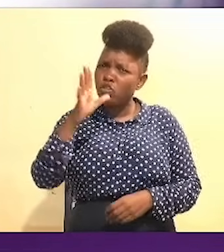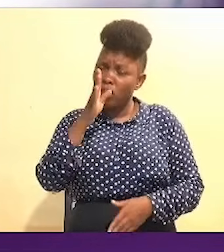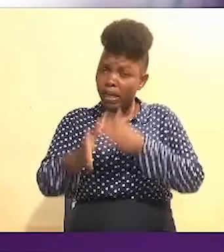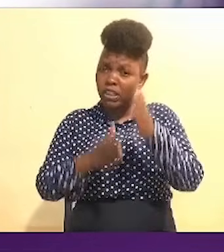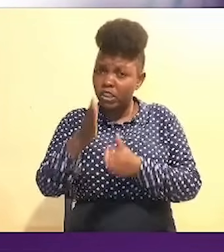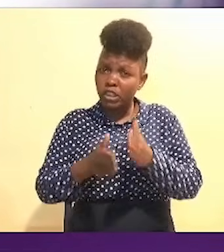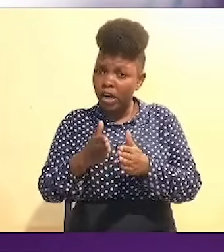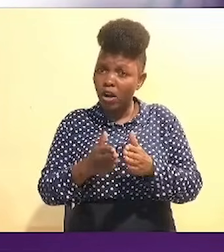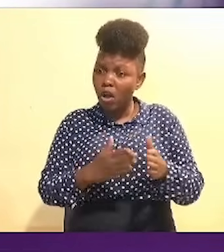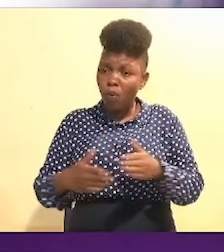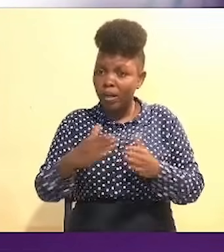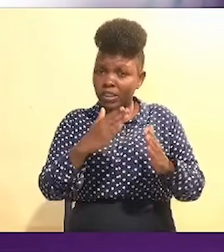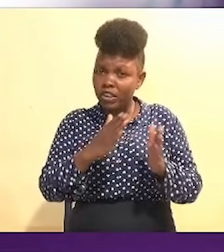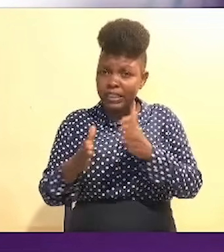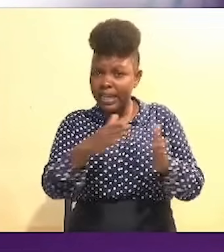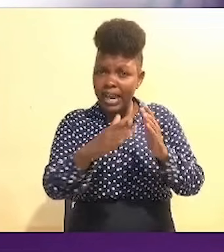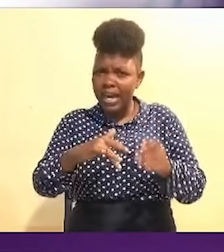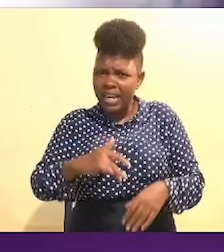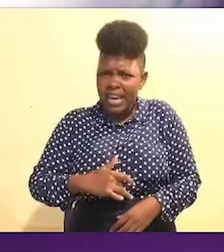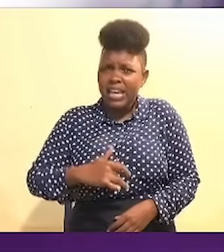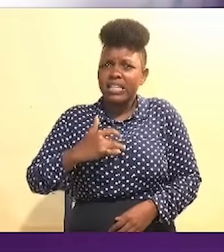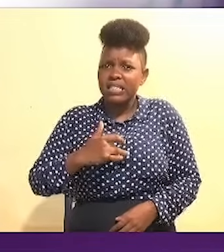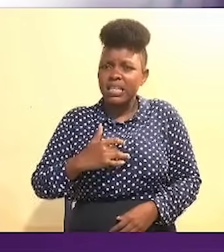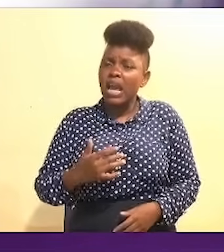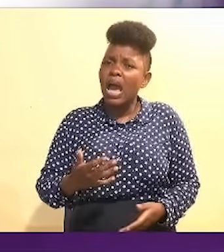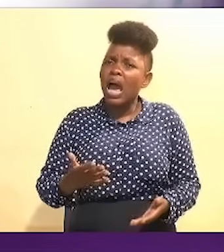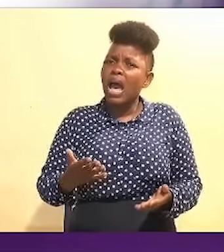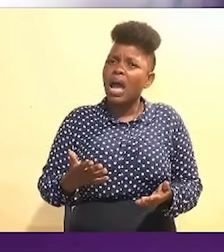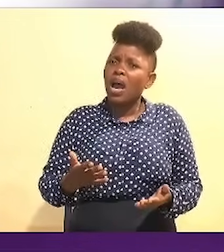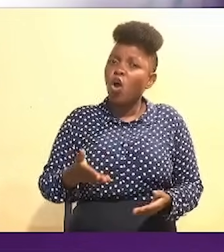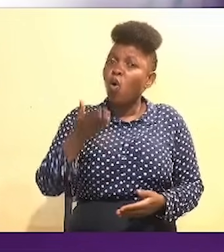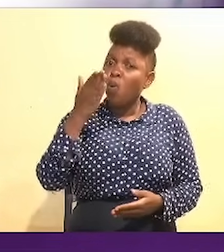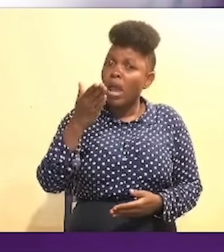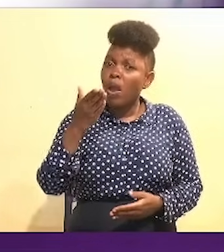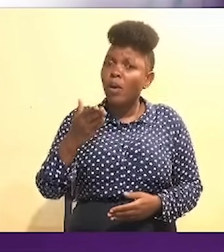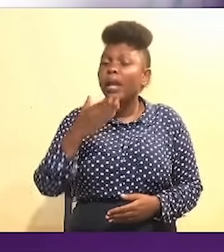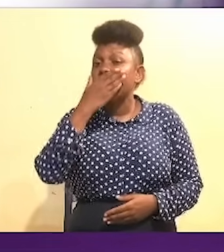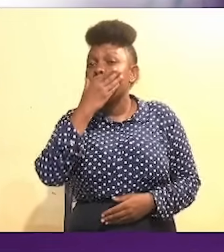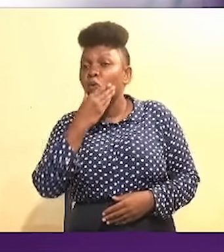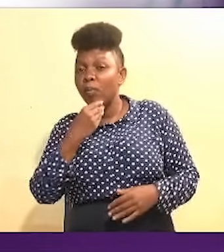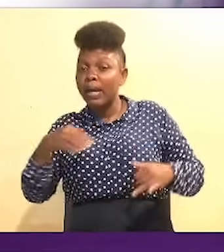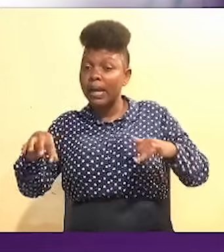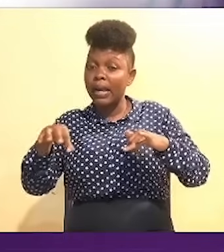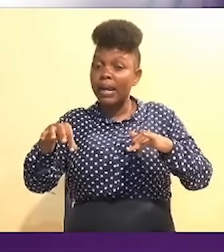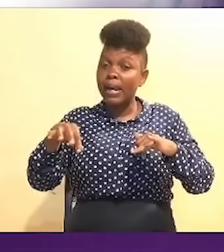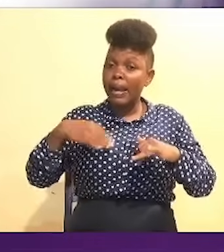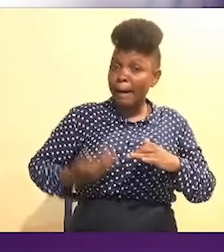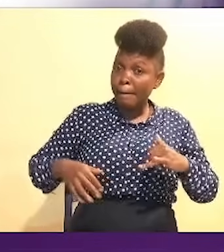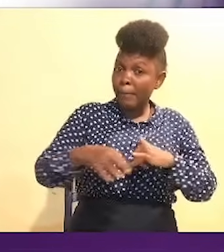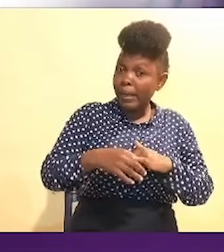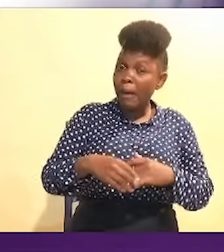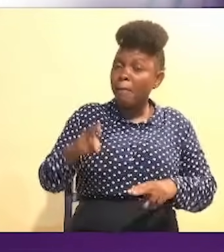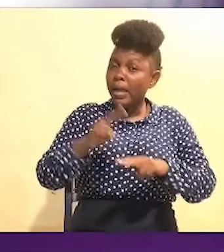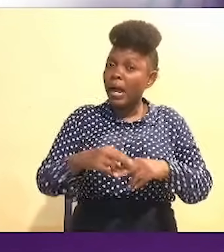ya signal. Kwa hiyo anaweza kama hali, lakini wewe ni mume na mke, mmekaa pamoja pale, wenda mnaangalia